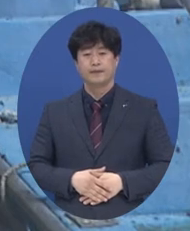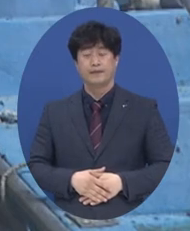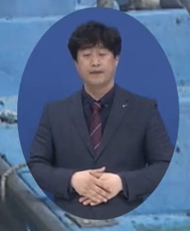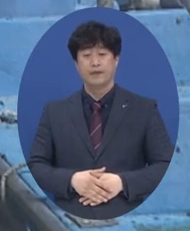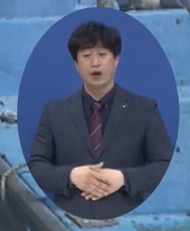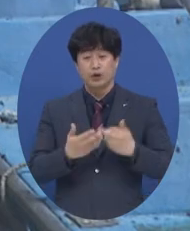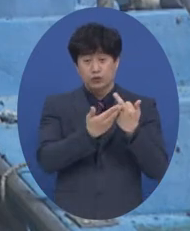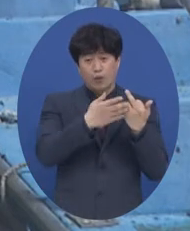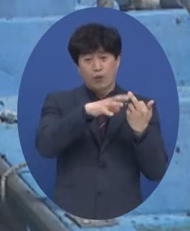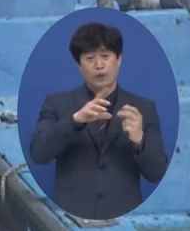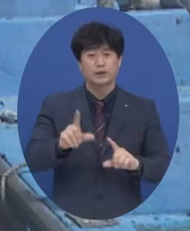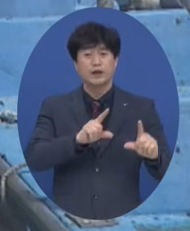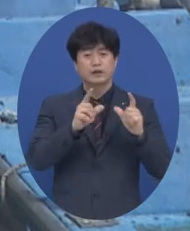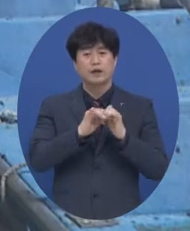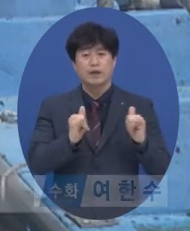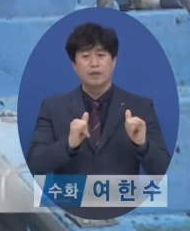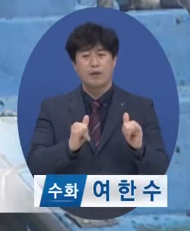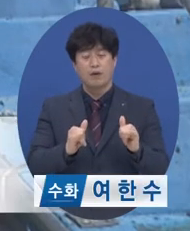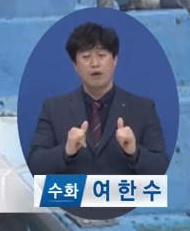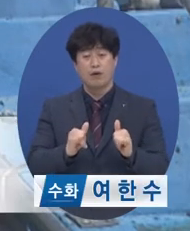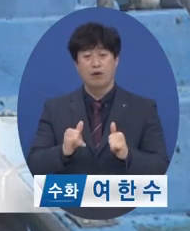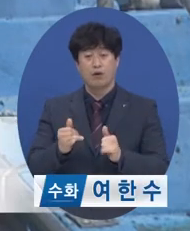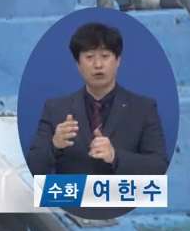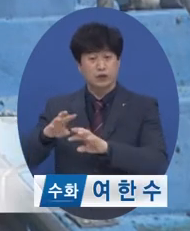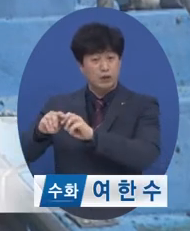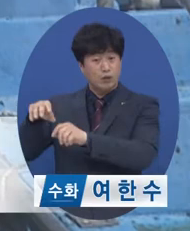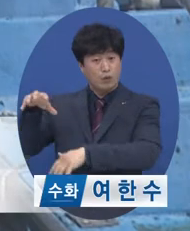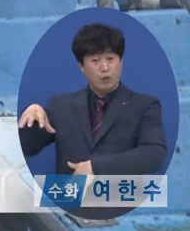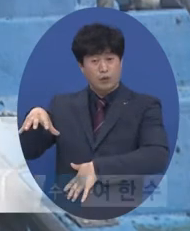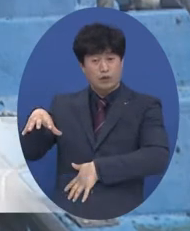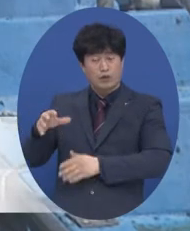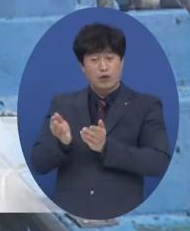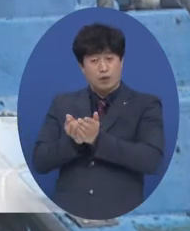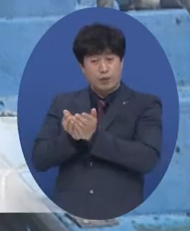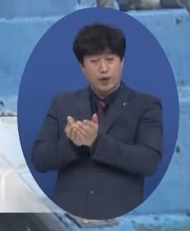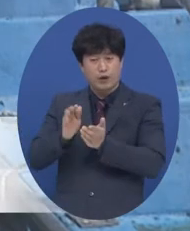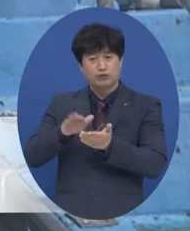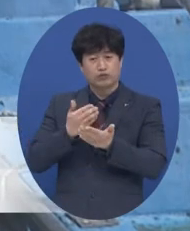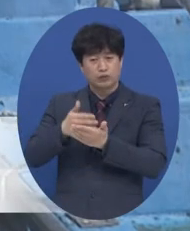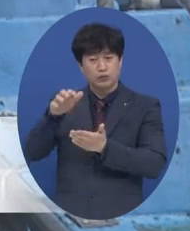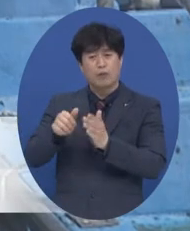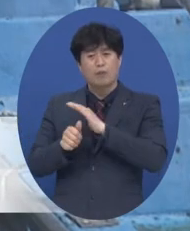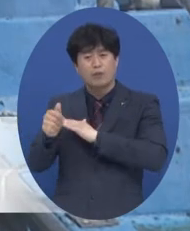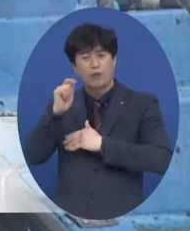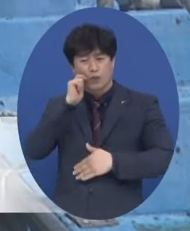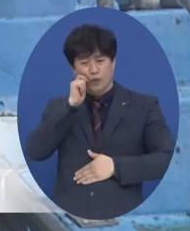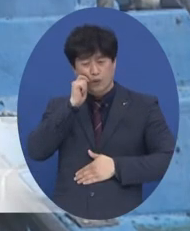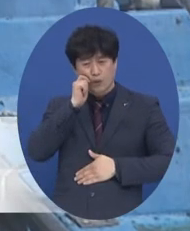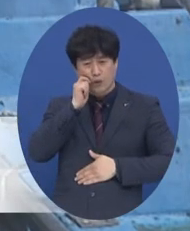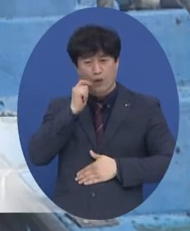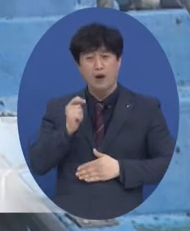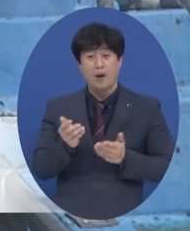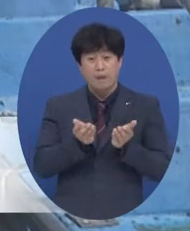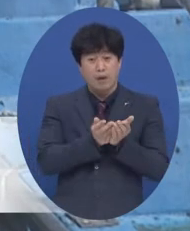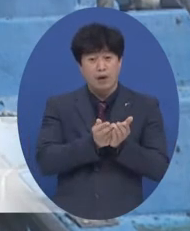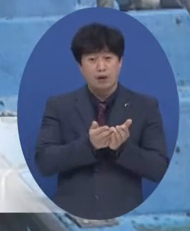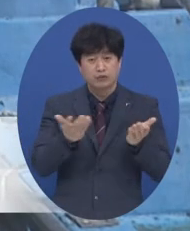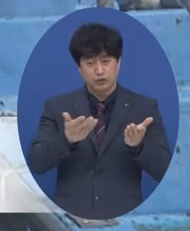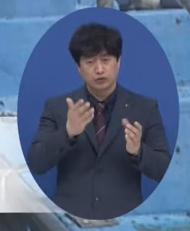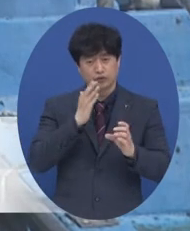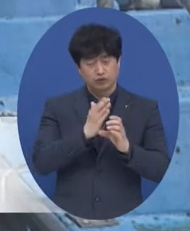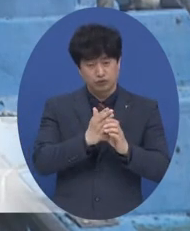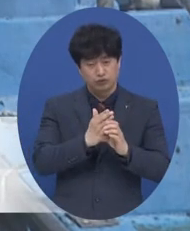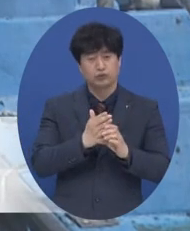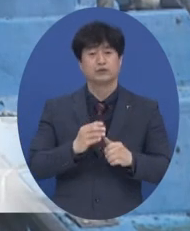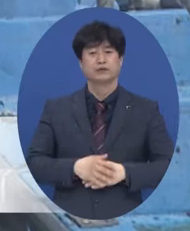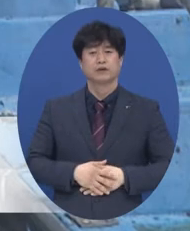섬마을에 사는 주민들은 때마다 육지에 있는 어선수리센터 찾기 쉽지 않습니다. 생업을 배로 하면서도 말입니다.